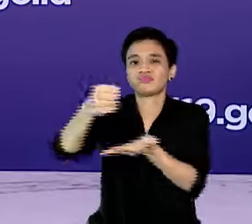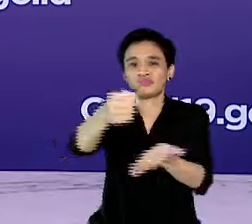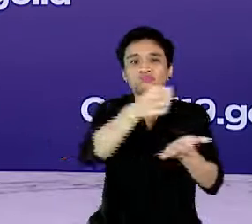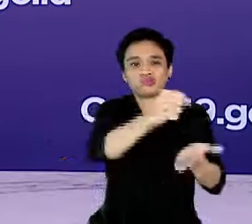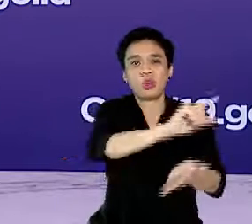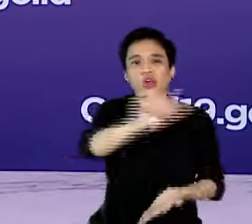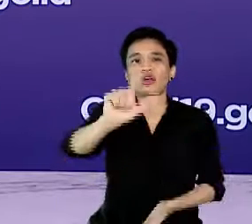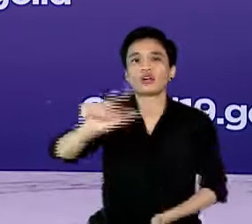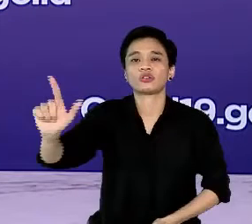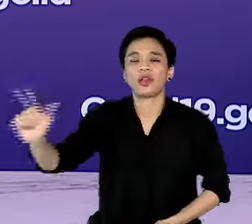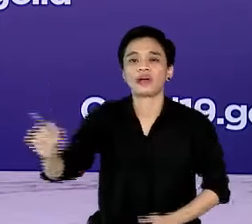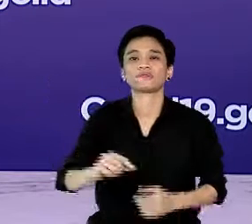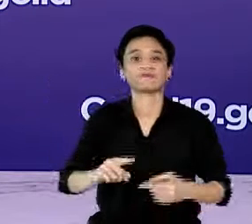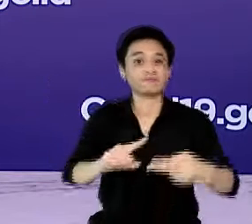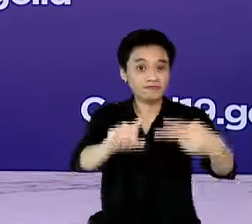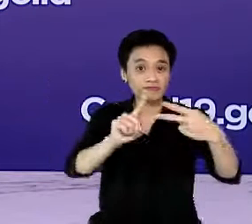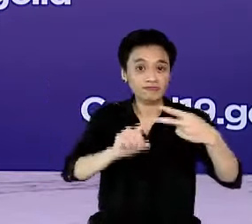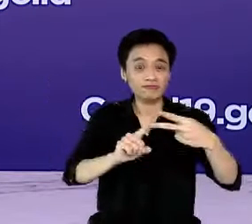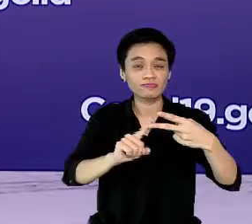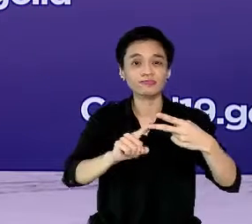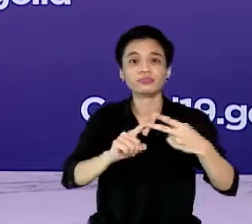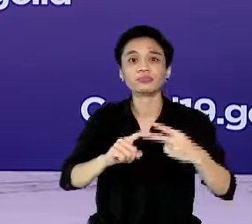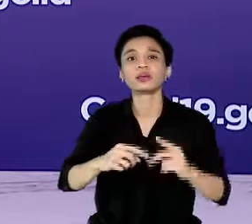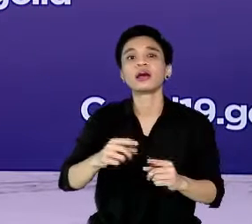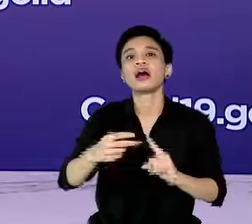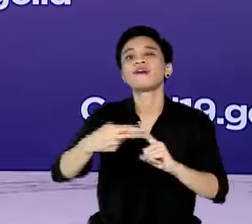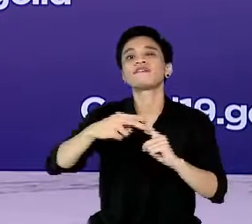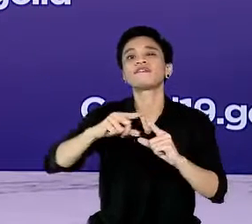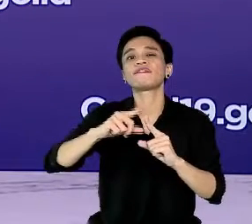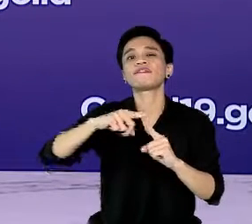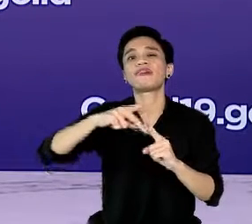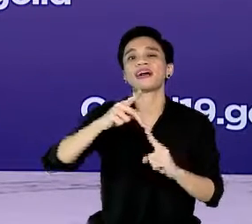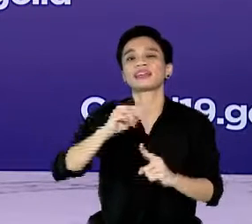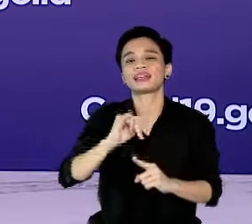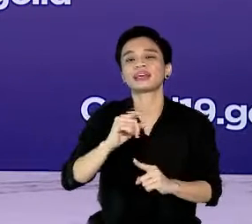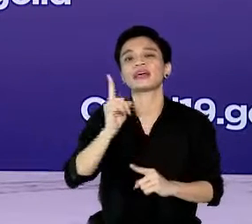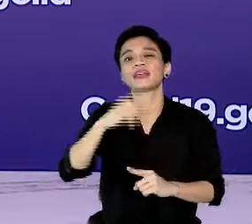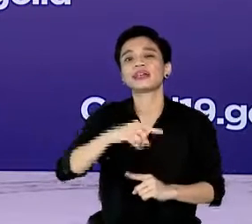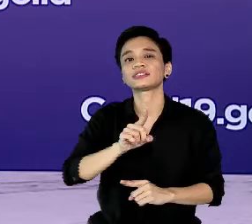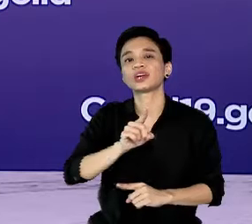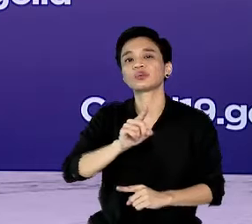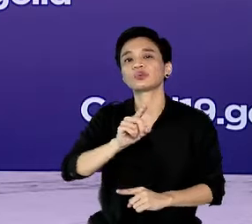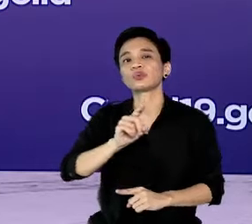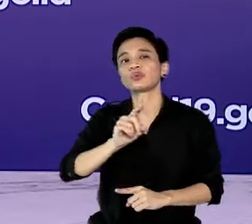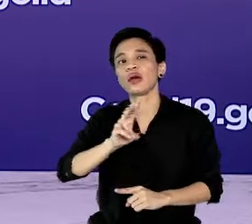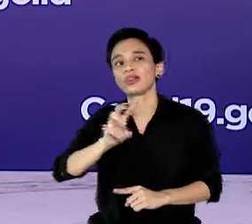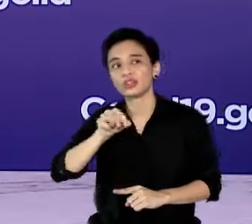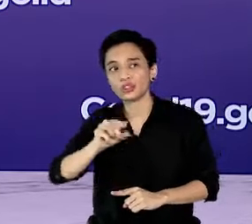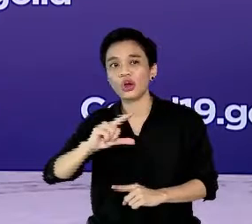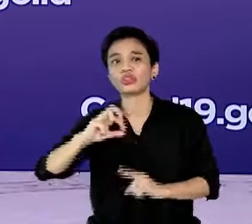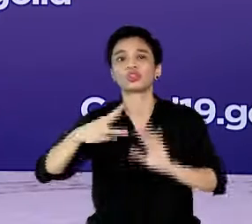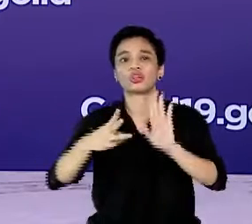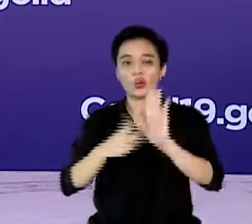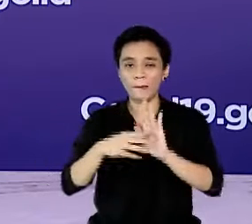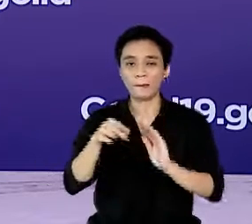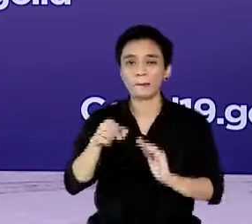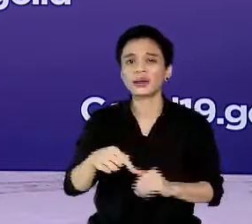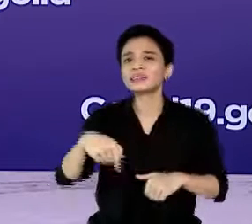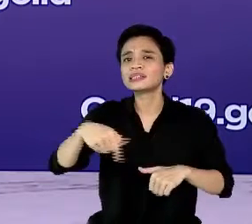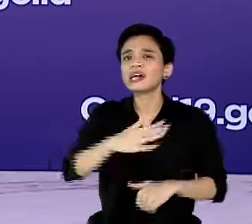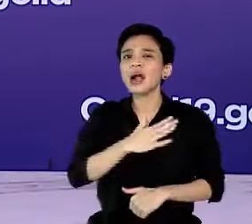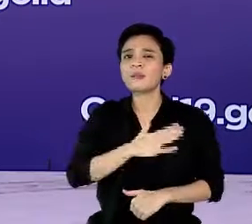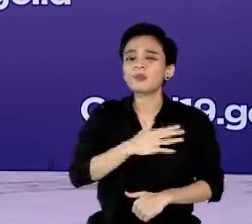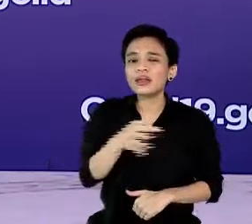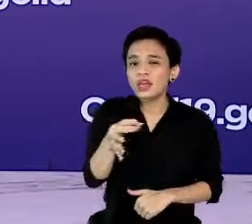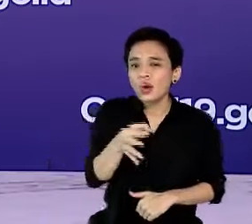Hai terima kasih Profesor tanyaan kedua dari fat beritasatu.com Prof Mengapa mas sampai saat ini masih ada sejumlah kabupaten